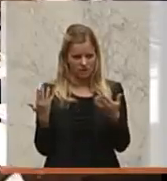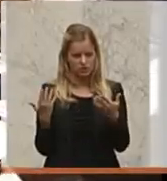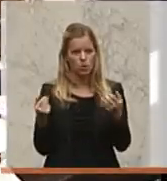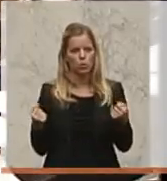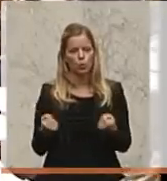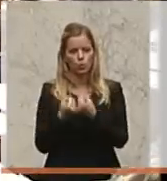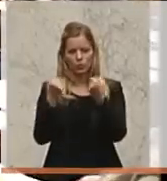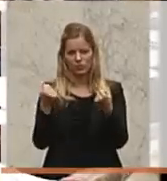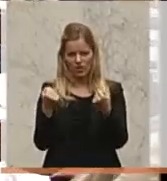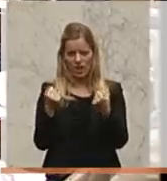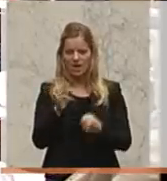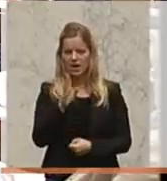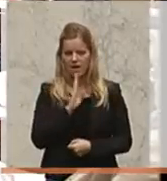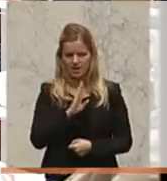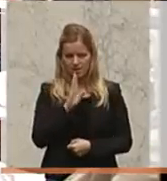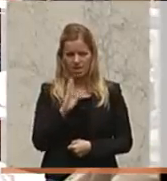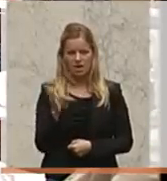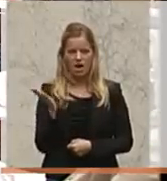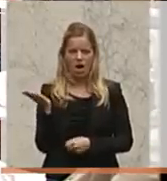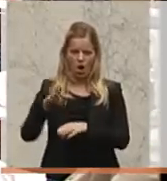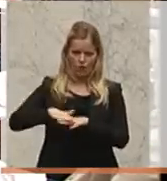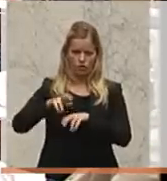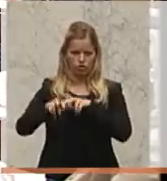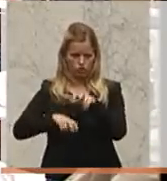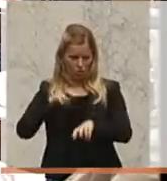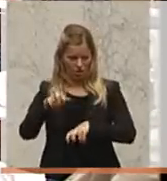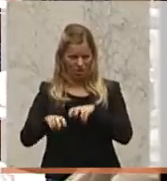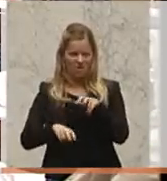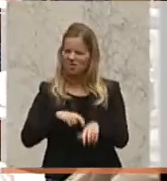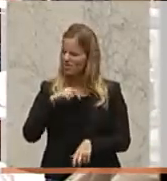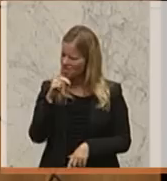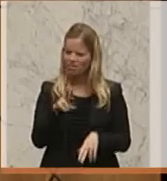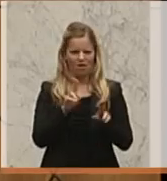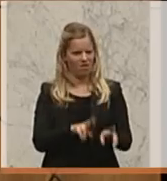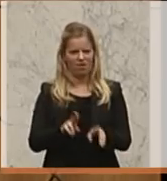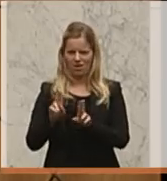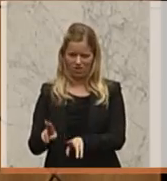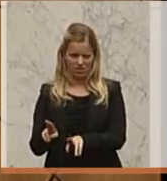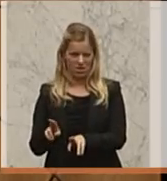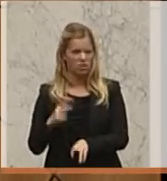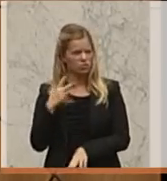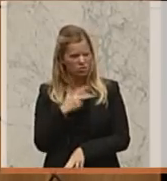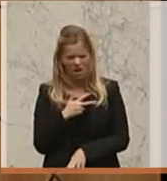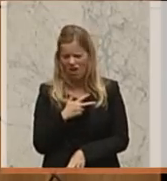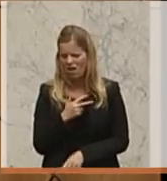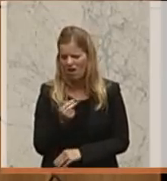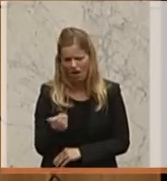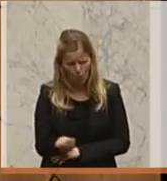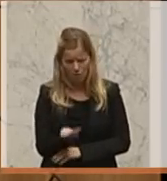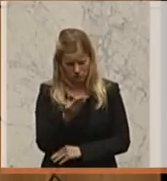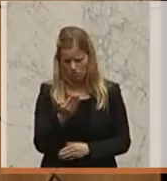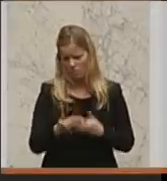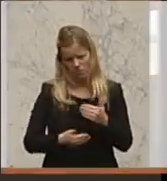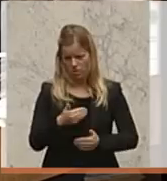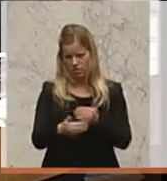besteuert. Eine unglaublich ungerechte, sozial geradezu erbärmliche Vorgangsweise. Die SPÖ hat das